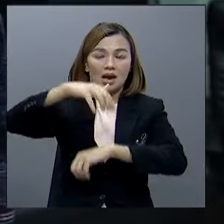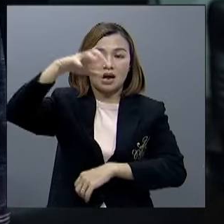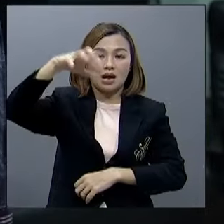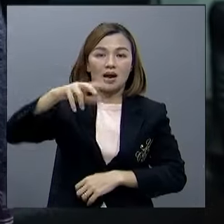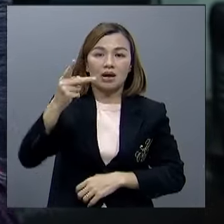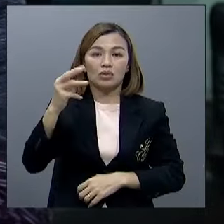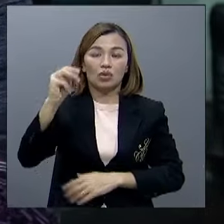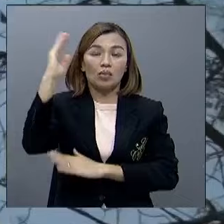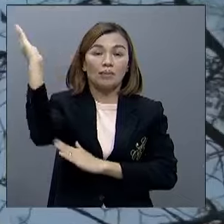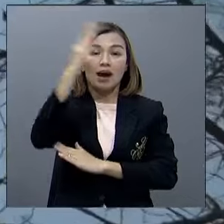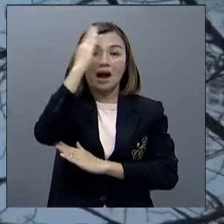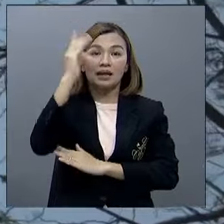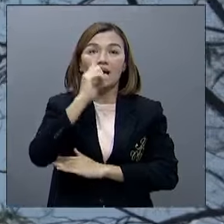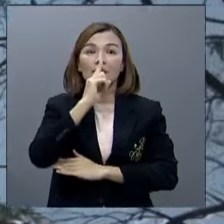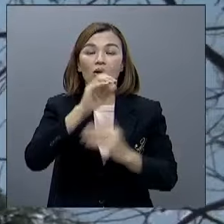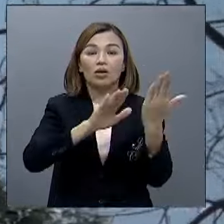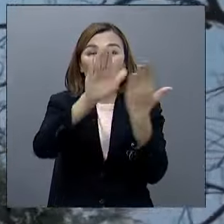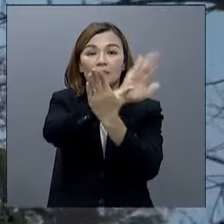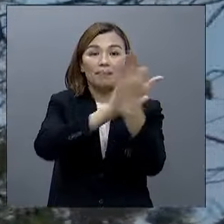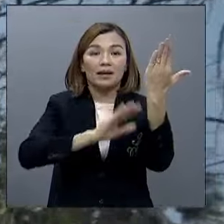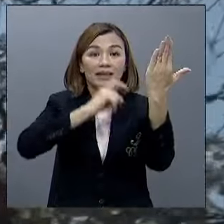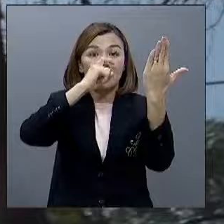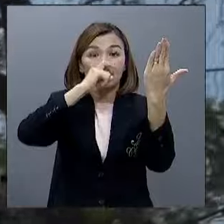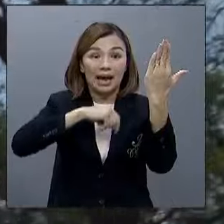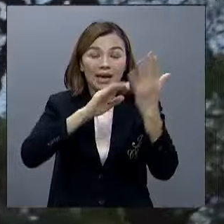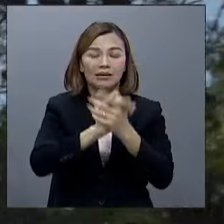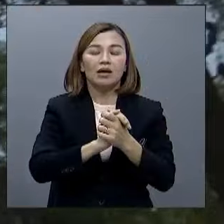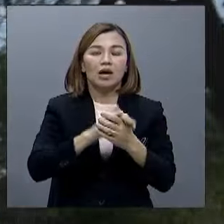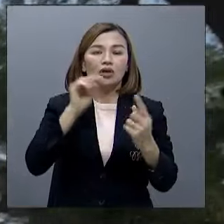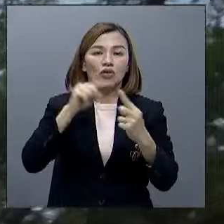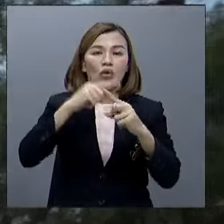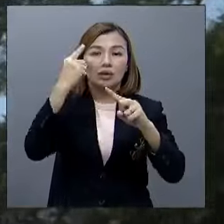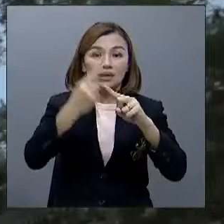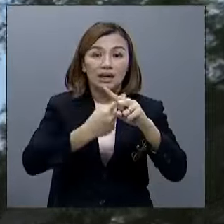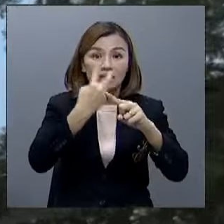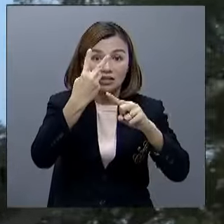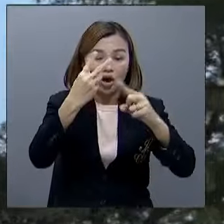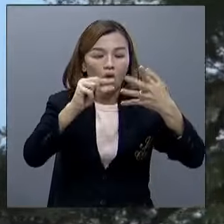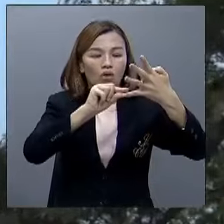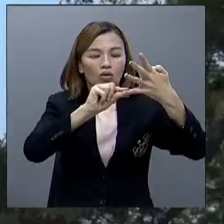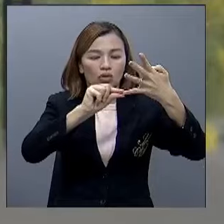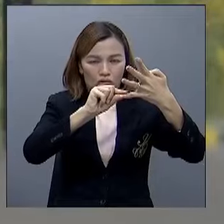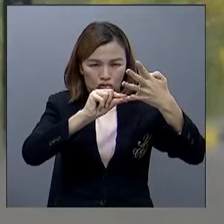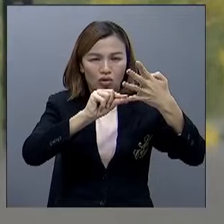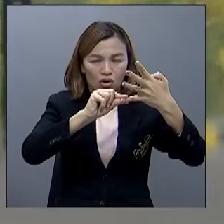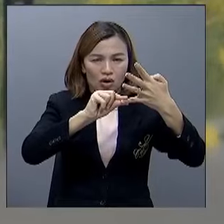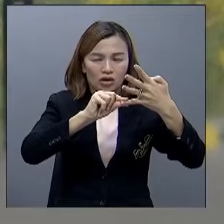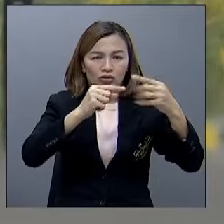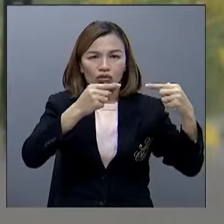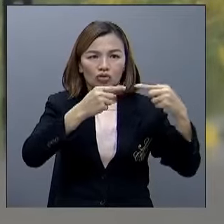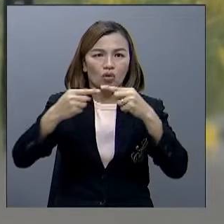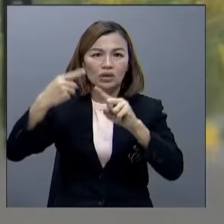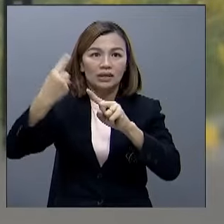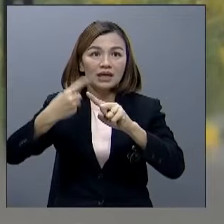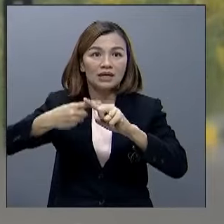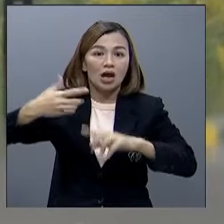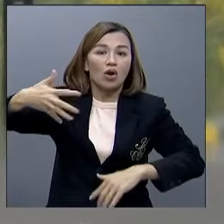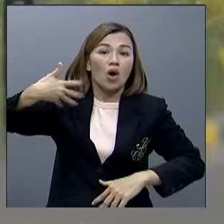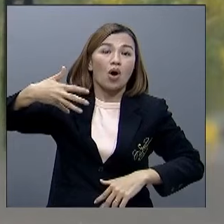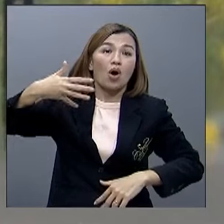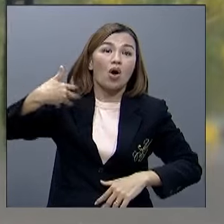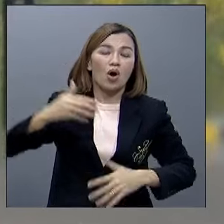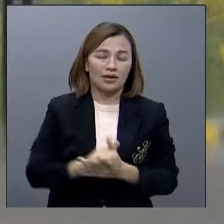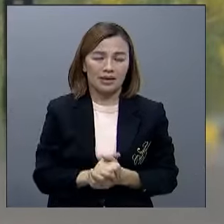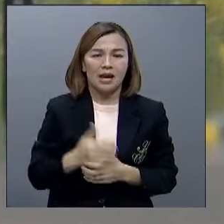การเอาไว้ว่าประเทศไทยอาจจะเข้าสู่ฤดูร้อนปลายเดือนกุมภาพันธ์ขณะที่สภาพอากาศในช่วงครึ่งปีแรกบ